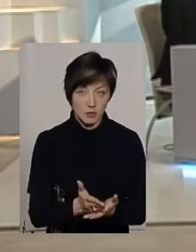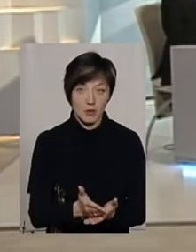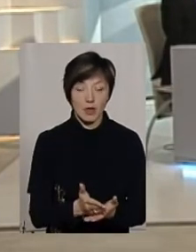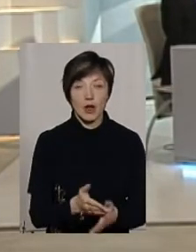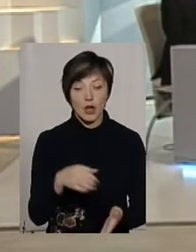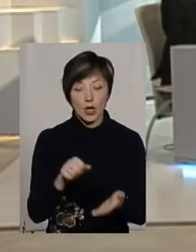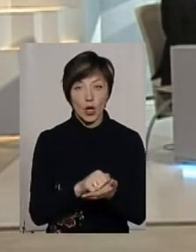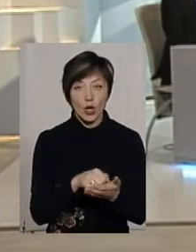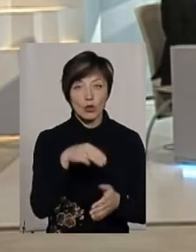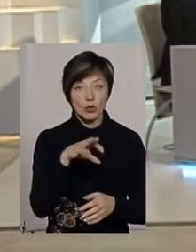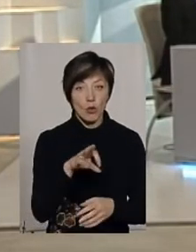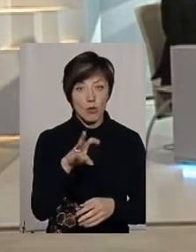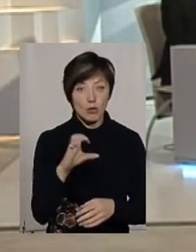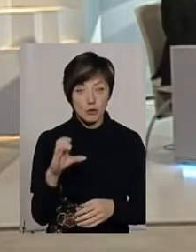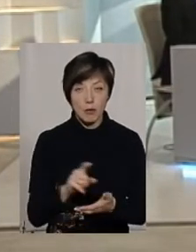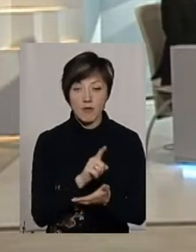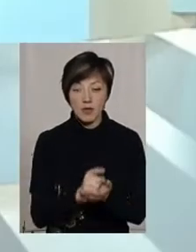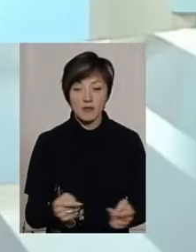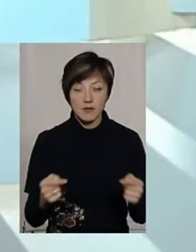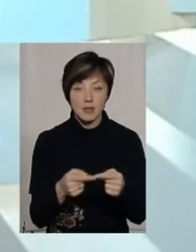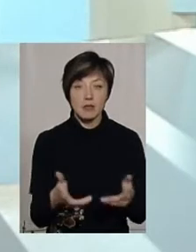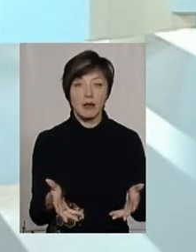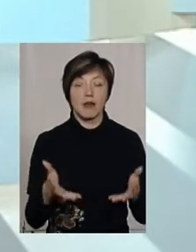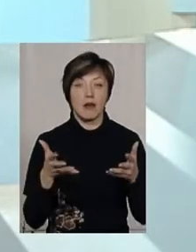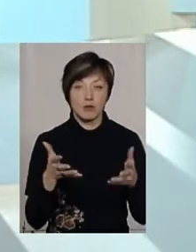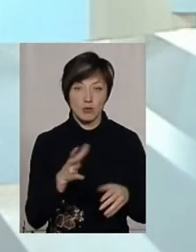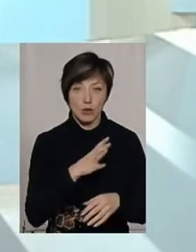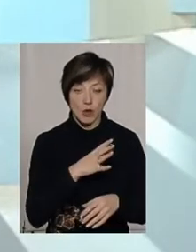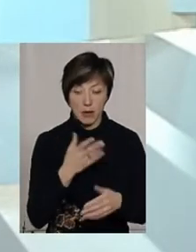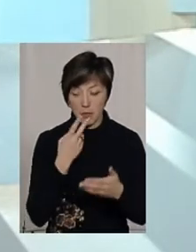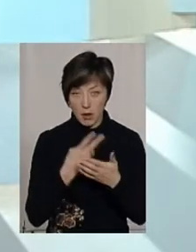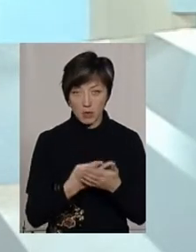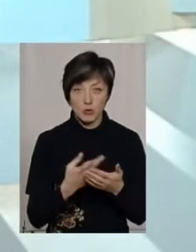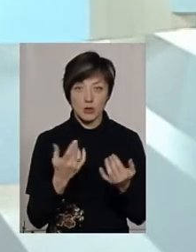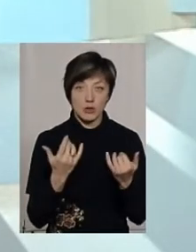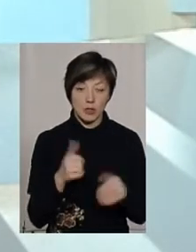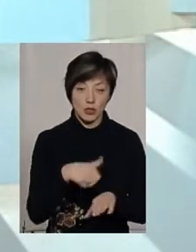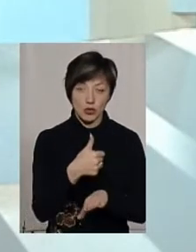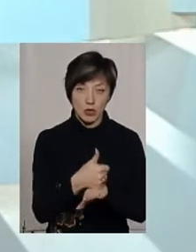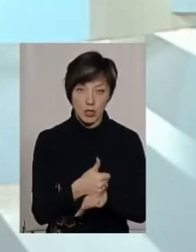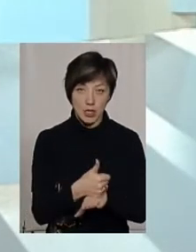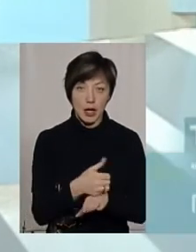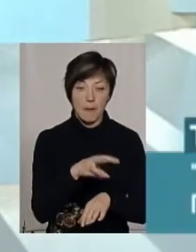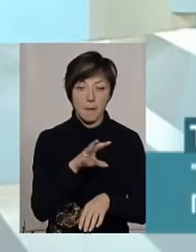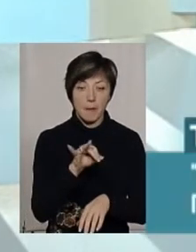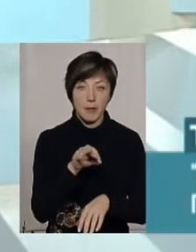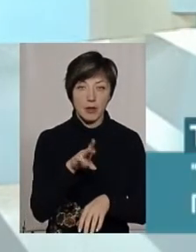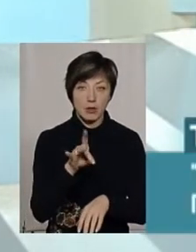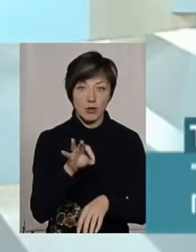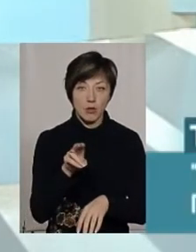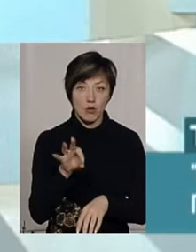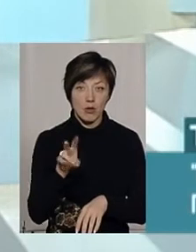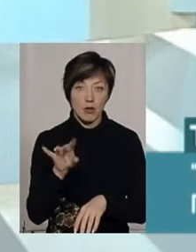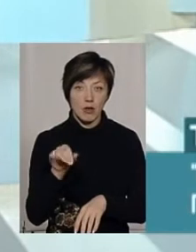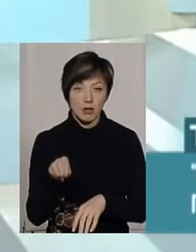то Томос повинен визначити чітко і ясно. Ми бачимо, що на чолі церкви стоїть вже митрополит.